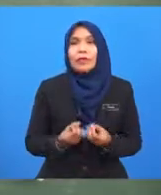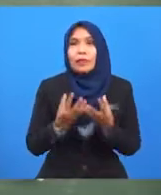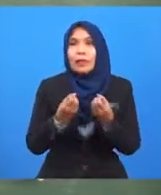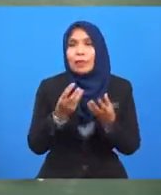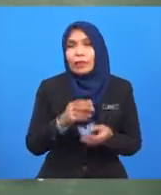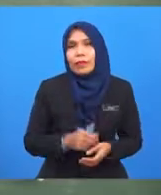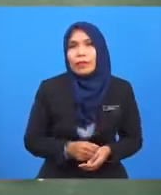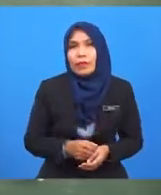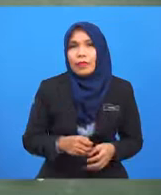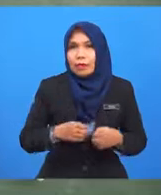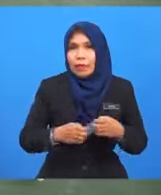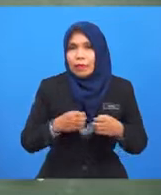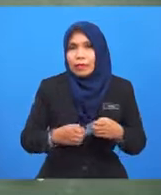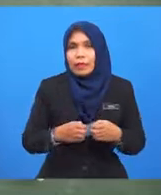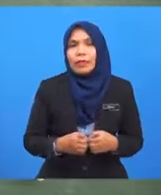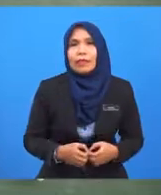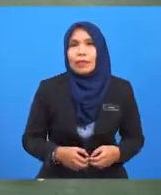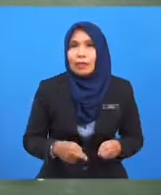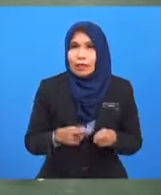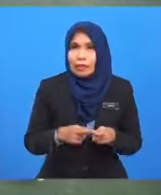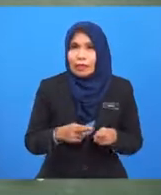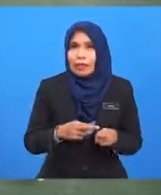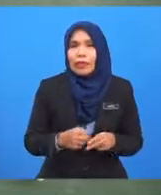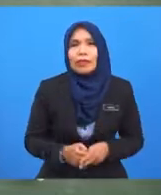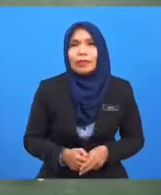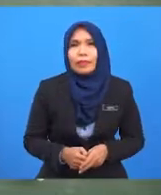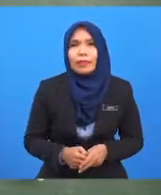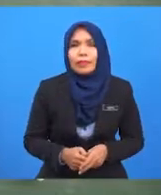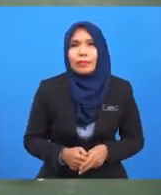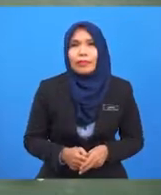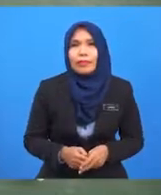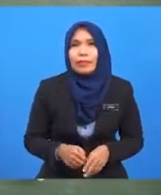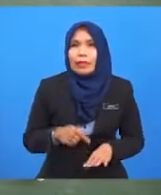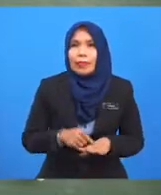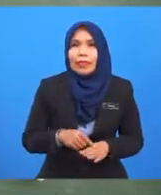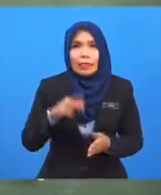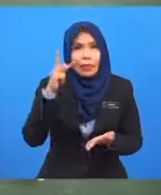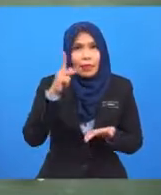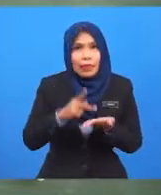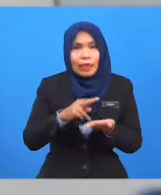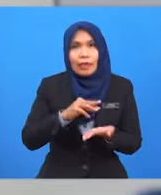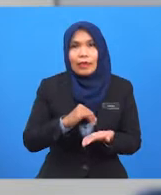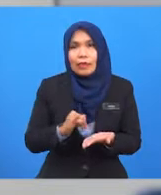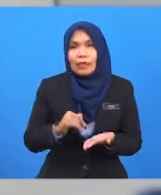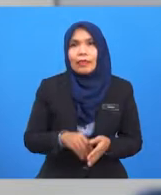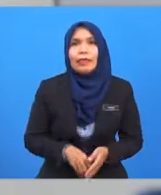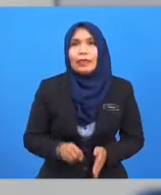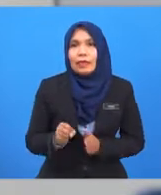dalam satu alatan juga dikenali sebagai mesin kompleks?